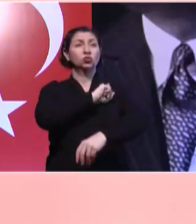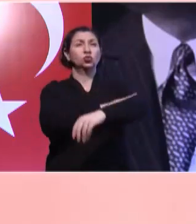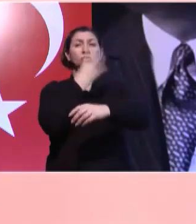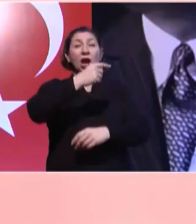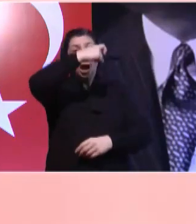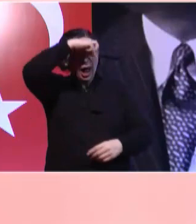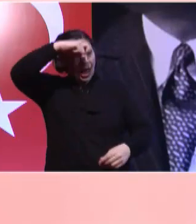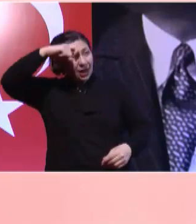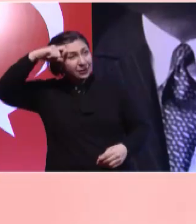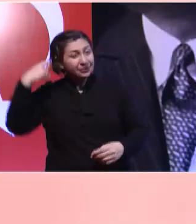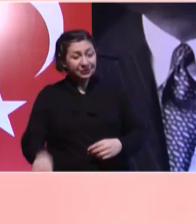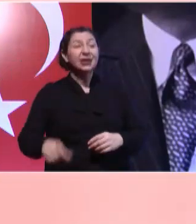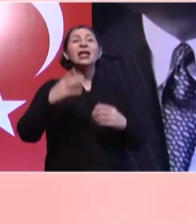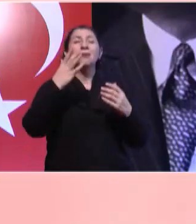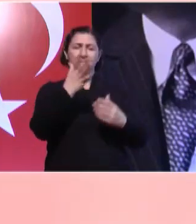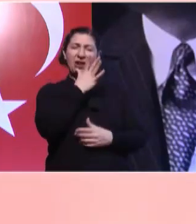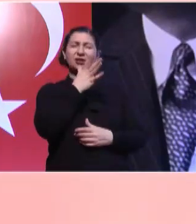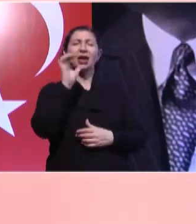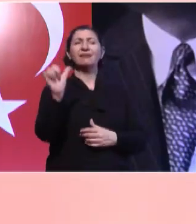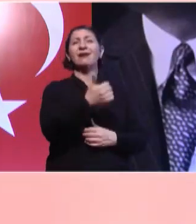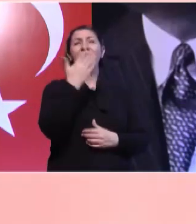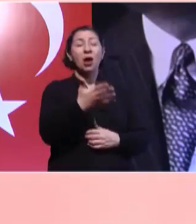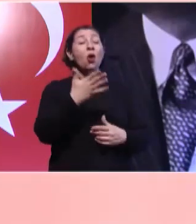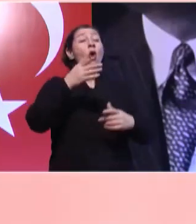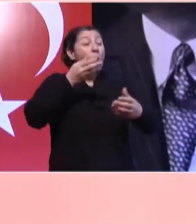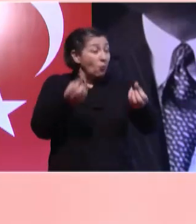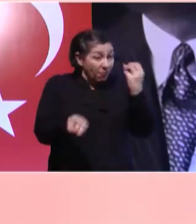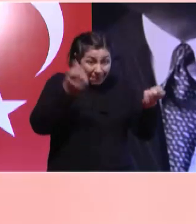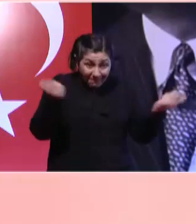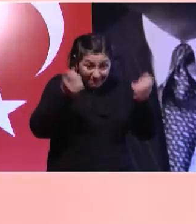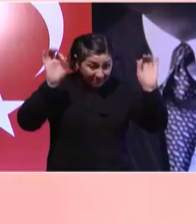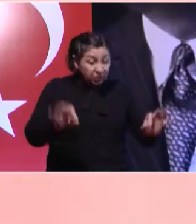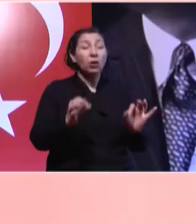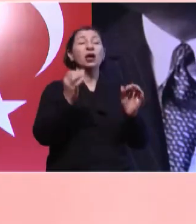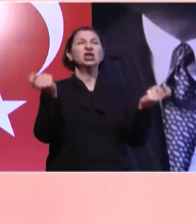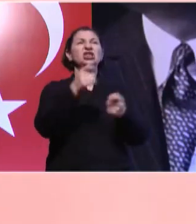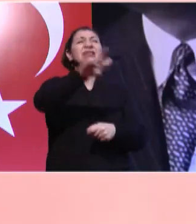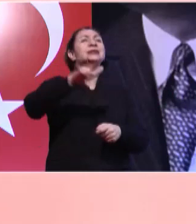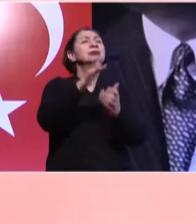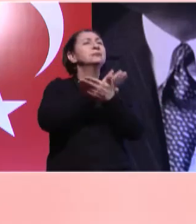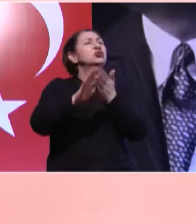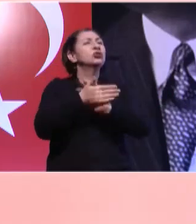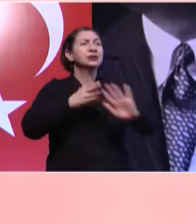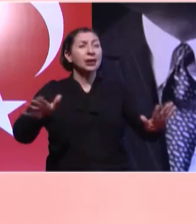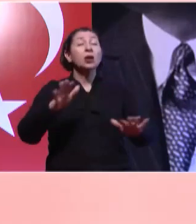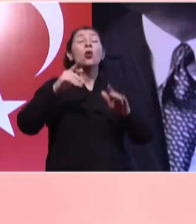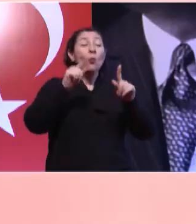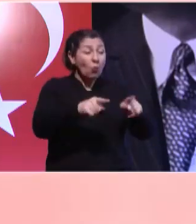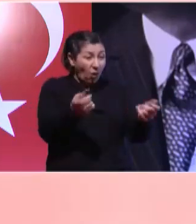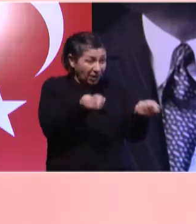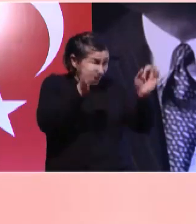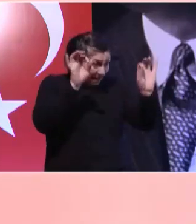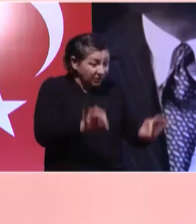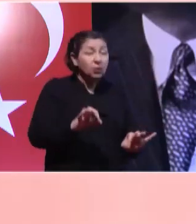değerini bilecektir. Ürettiği zaman işsizlikle mücadele edecektir. Ürettiği zaman bütün dünyada saygınlık